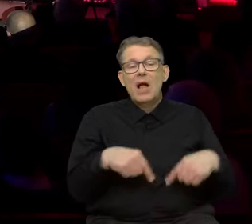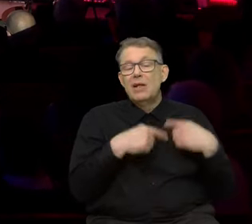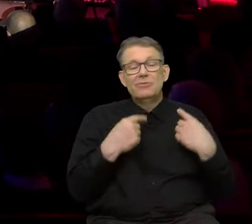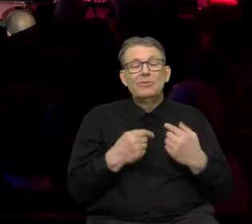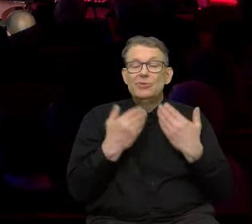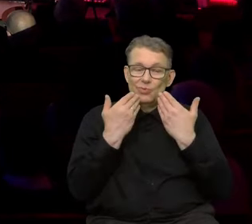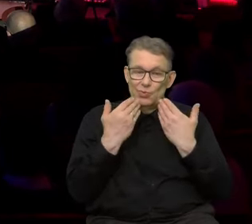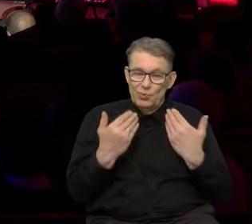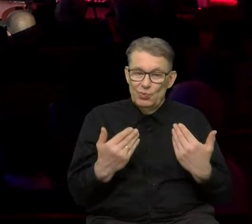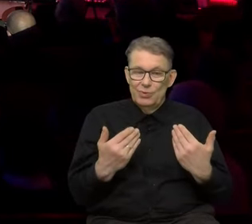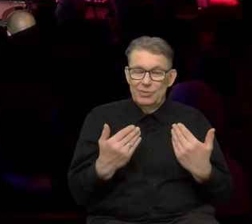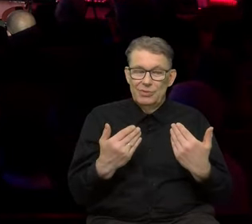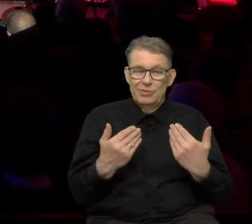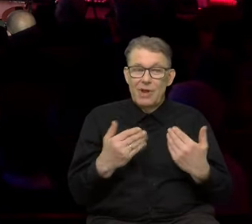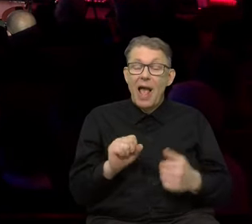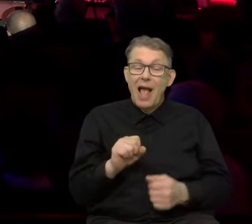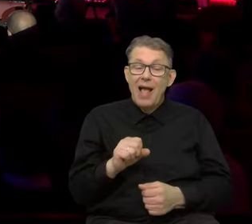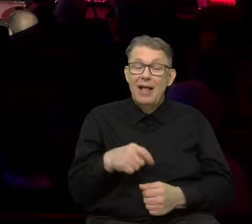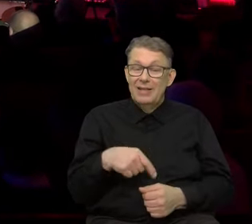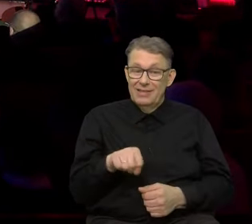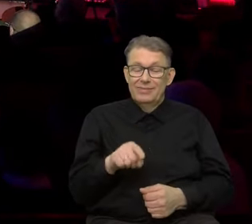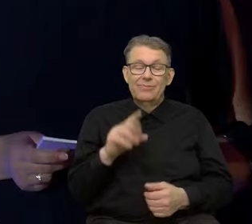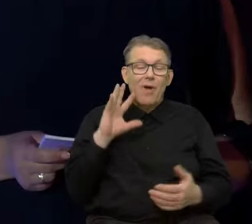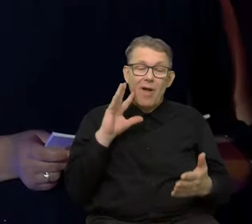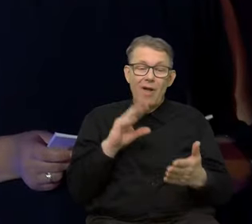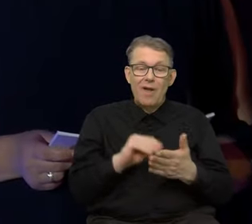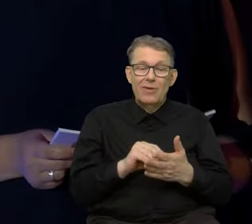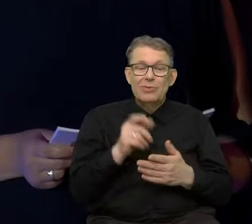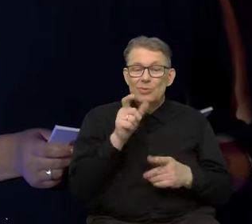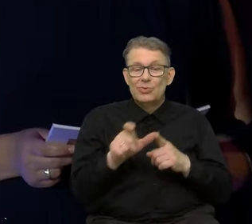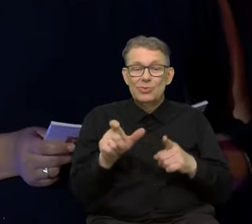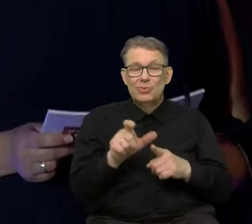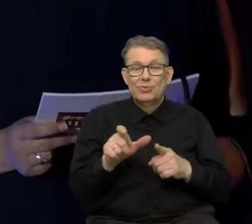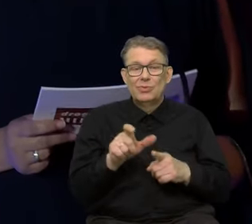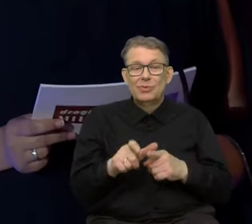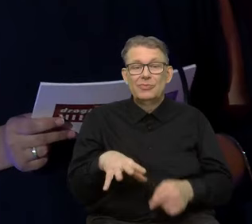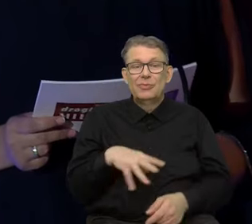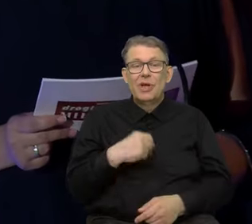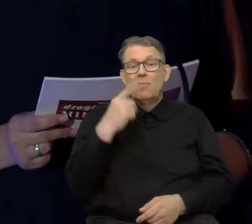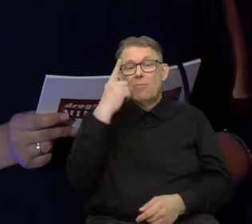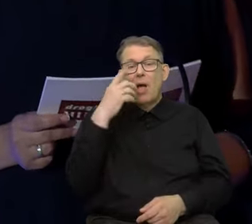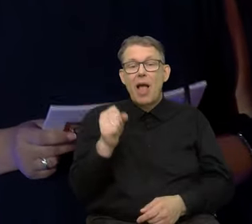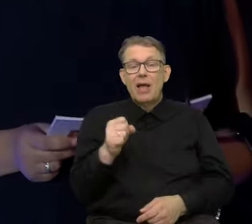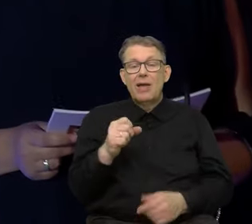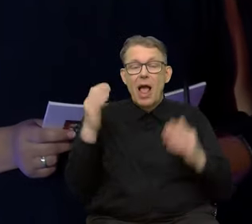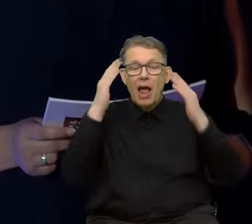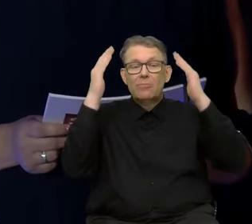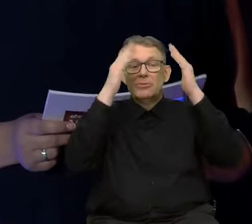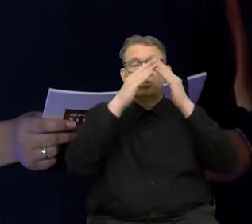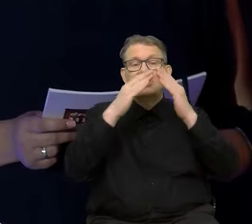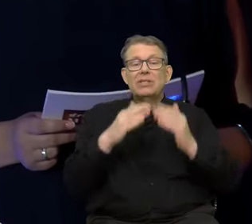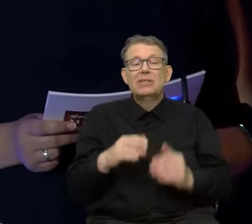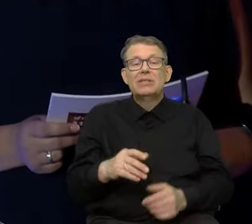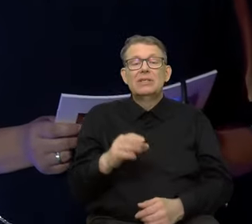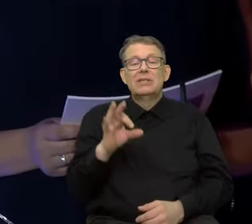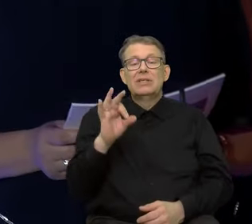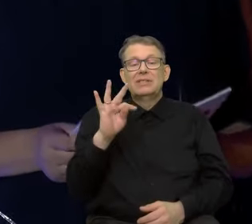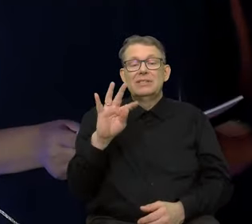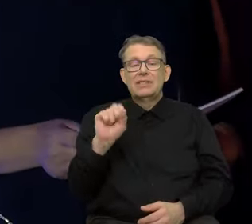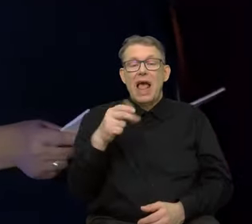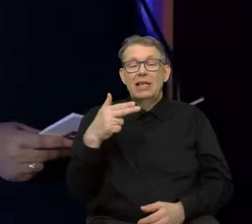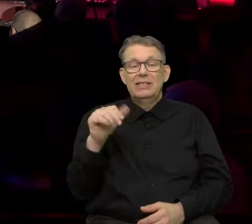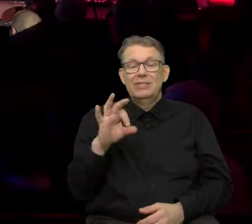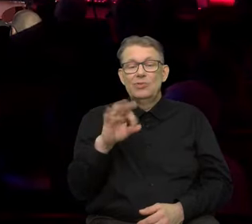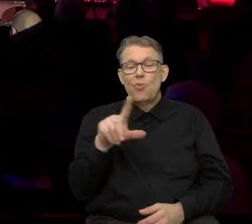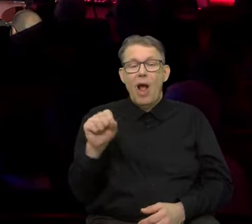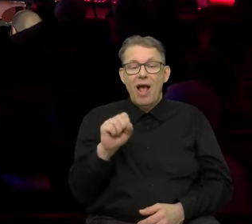Serdecznie dziękujemy, a teraz powróćmy do słów świętej pamięci arcybiskupa Stanisława.